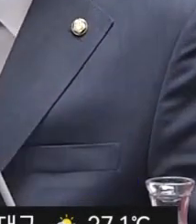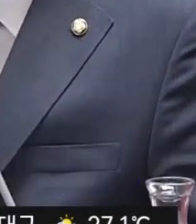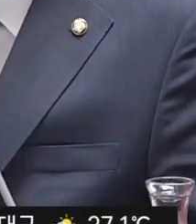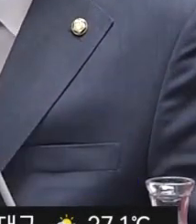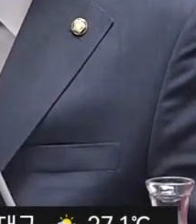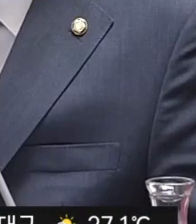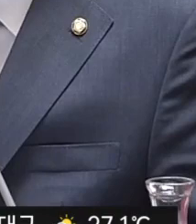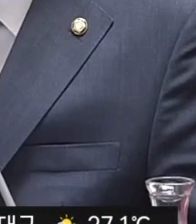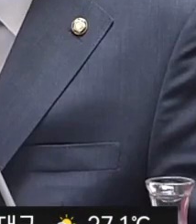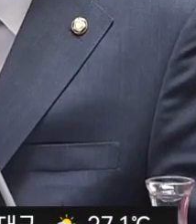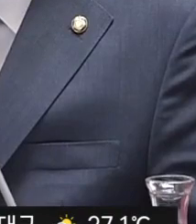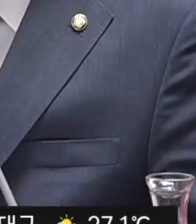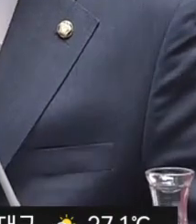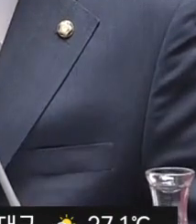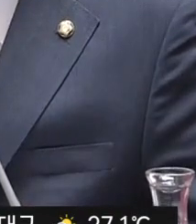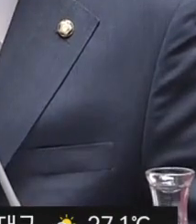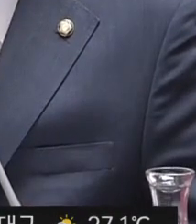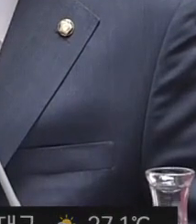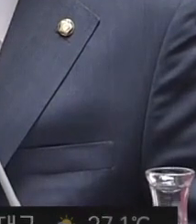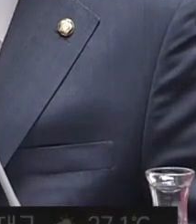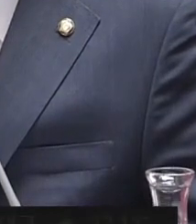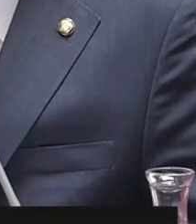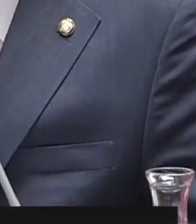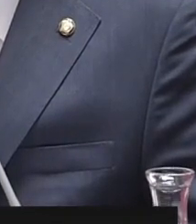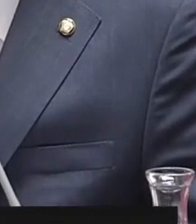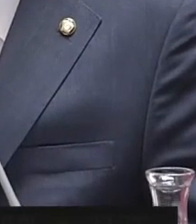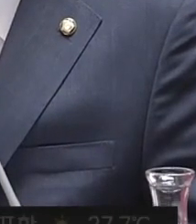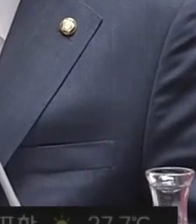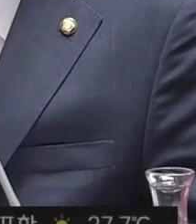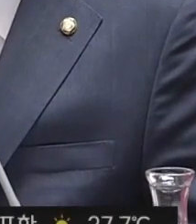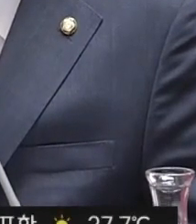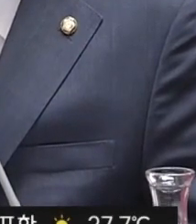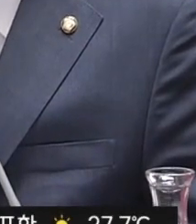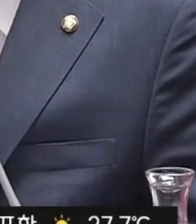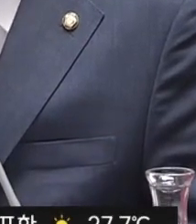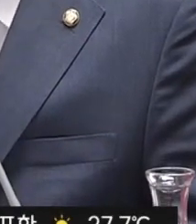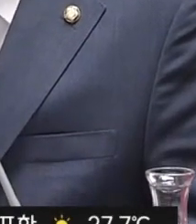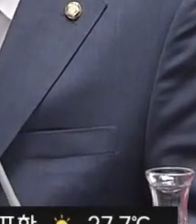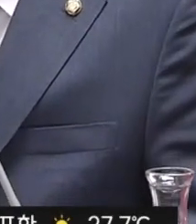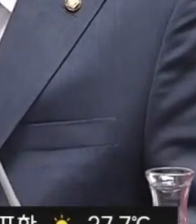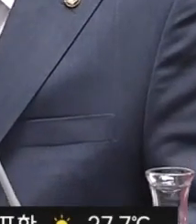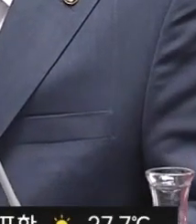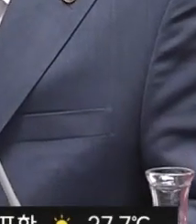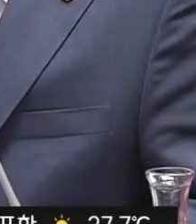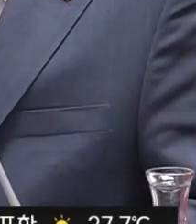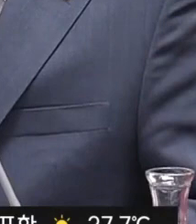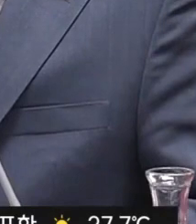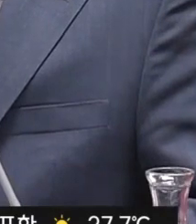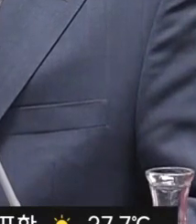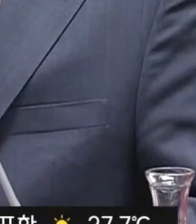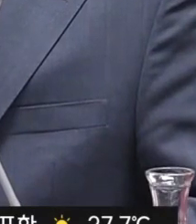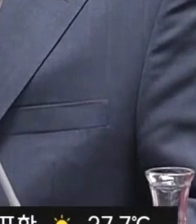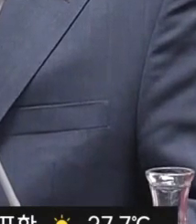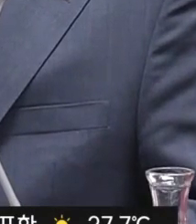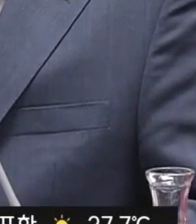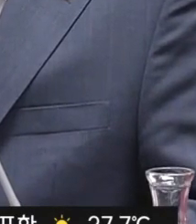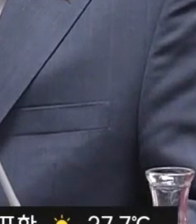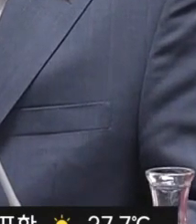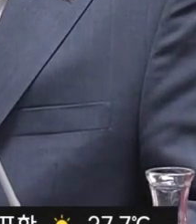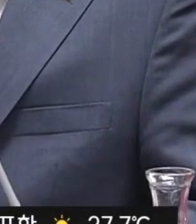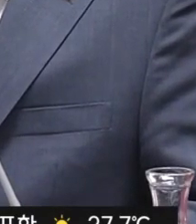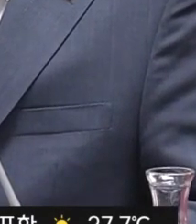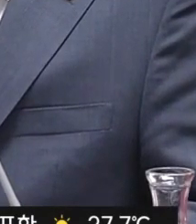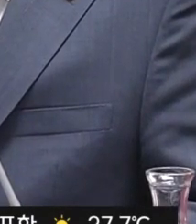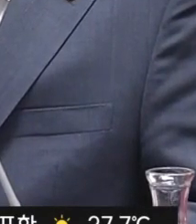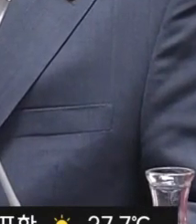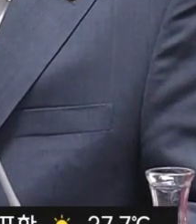정치적 도리까지 되는지 모르겠습니다만 저와는 무관한 것이고요. 지금 저렇게 되어 있는 상황에서 제가 여기서 뭐 빼달라 말라 이거 자체가 오히려 더 호들갑 떠는